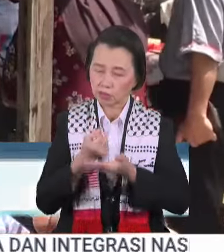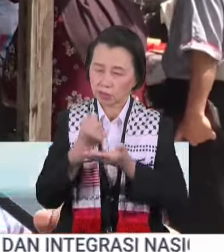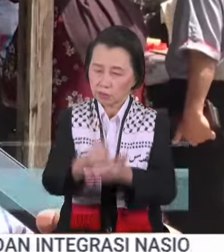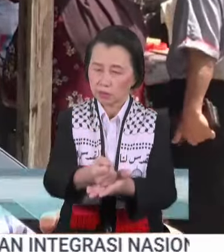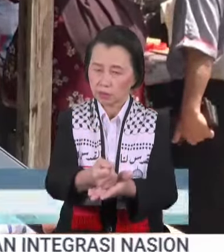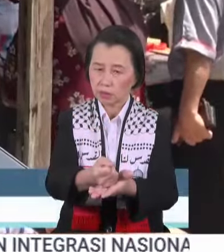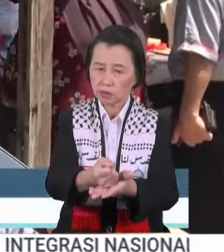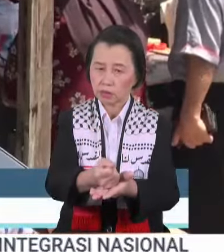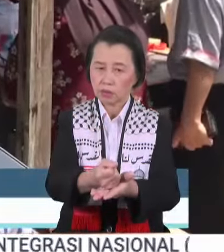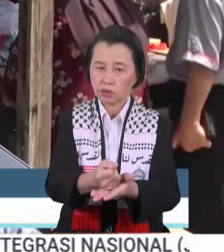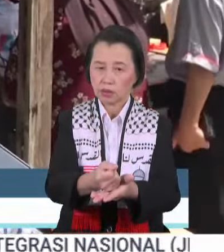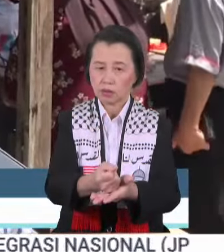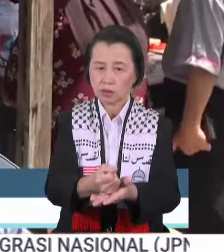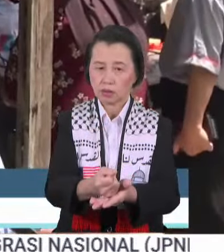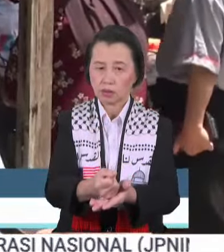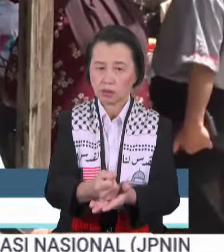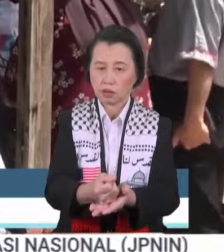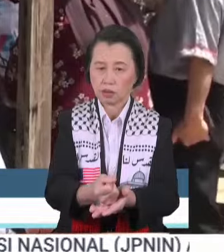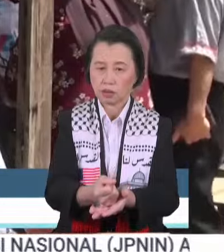macam nak kelulu